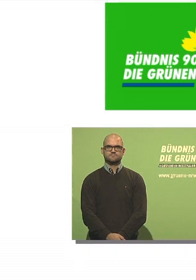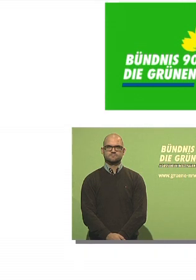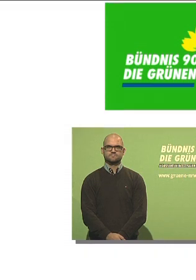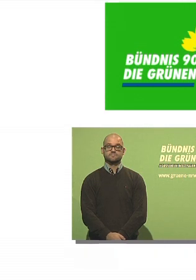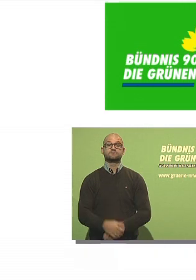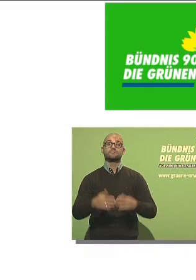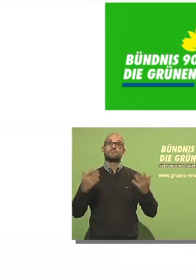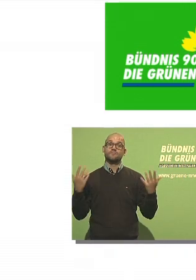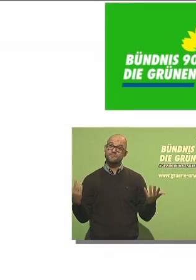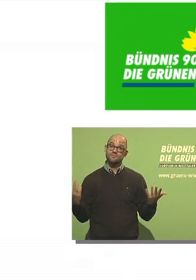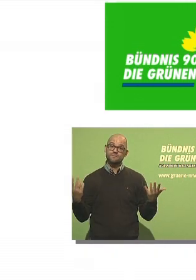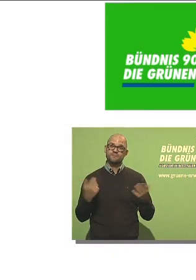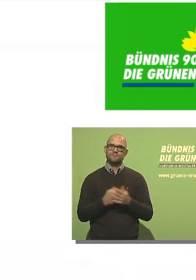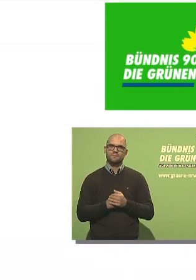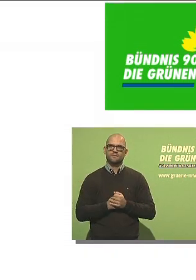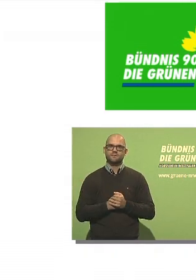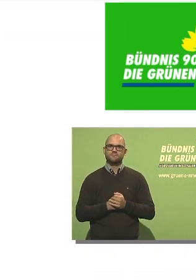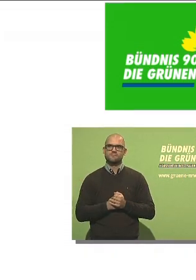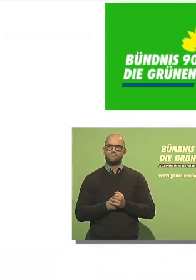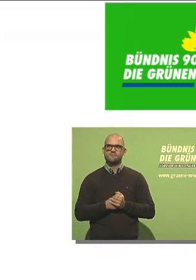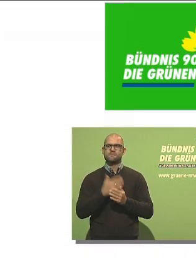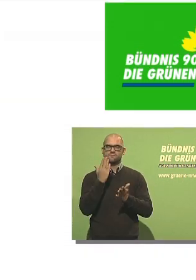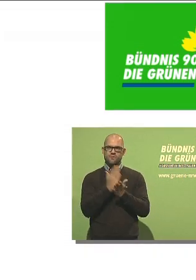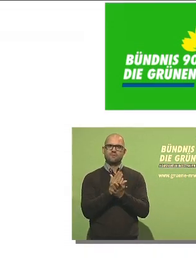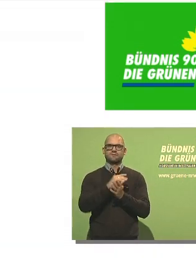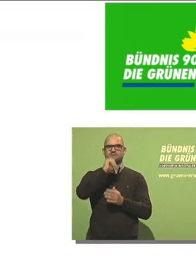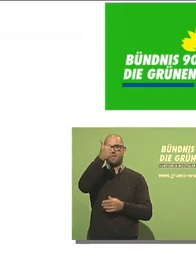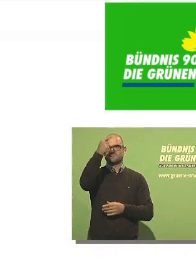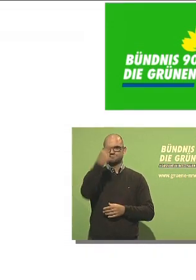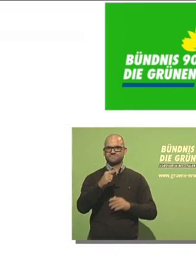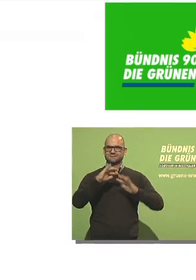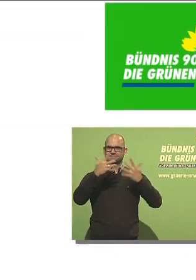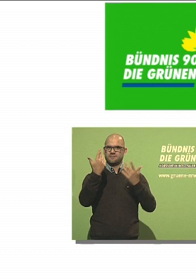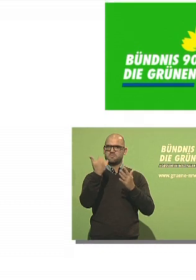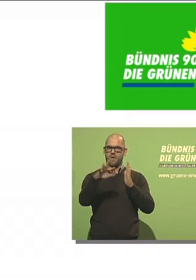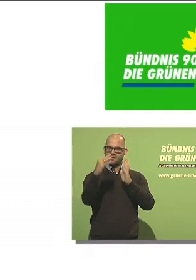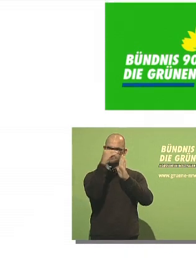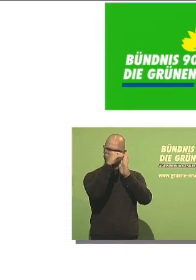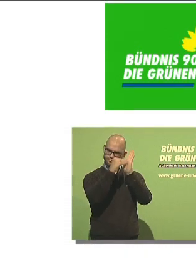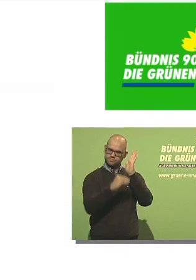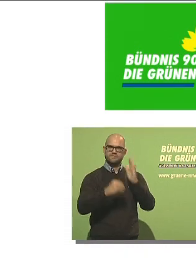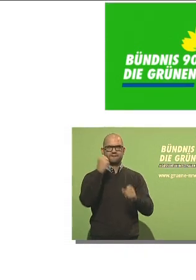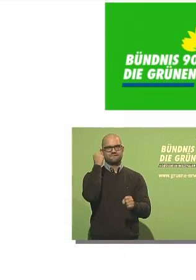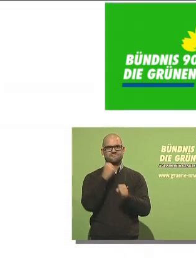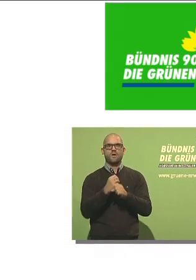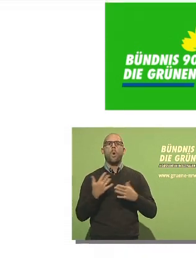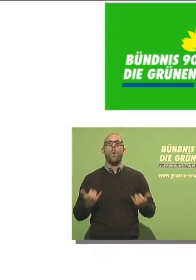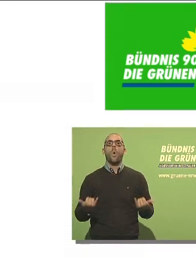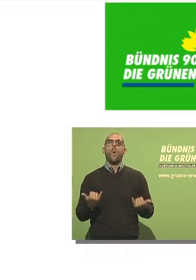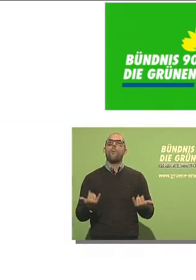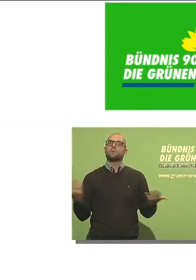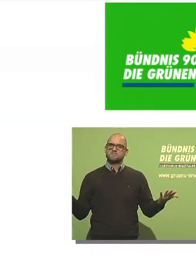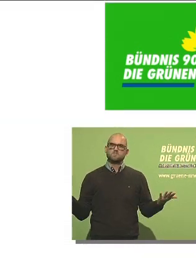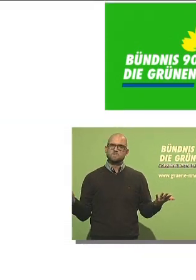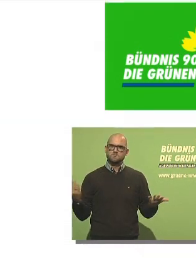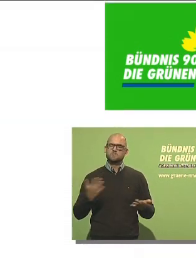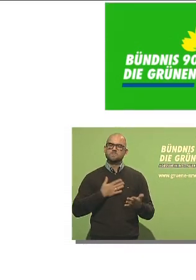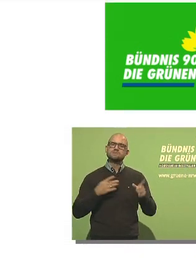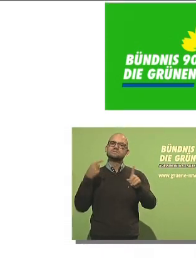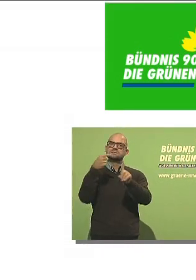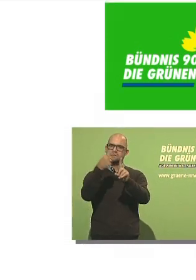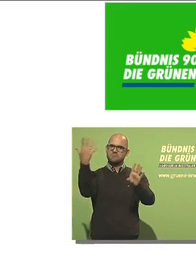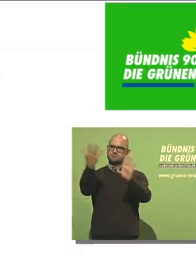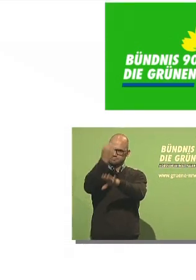Ja, ihr Lieben, damit haben wir die ersten 10 Plätze hinter uns gebracht. Das soll erfüllt heute Abend. Wir